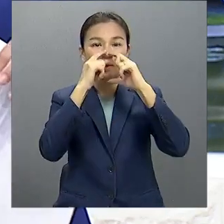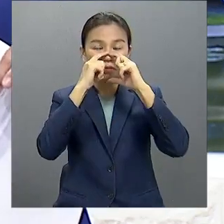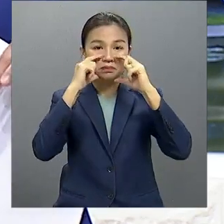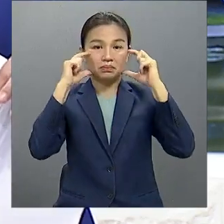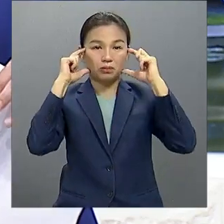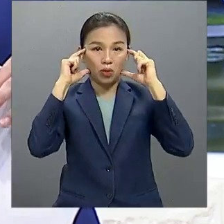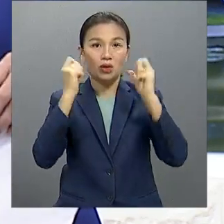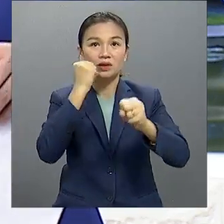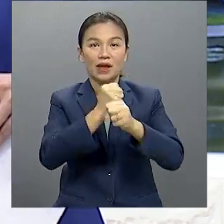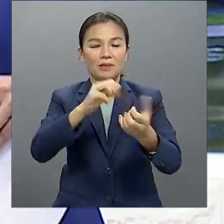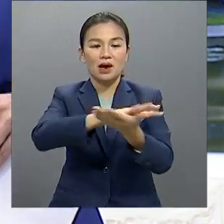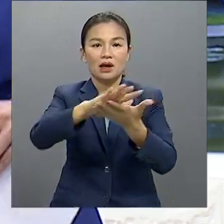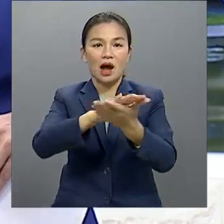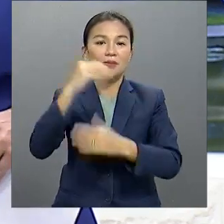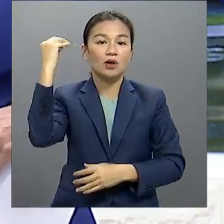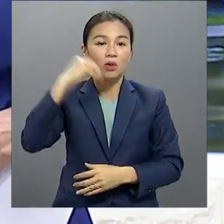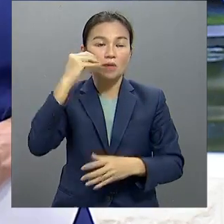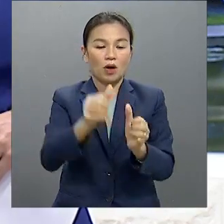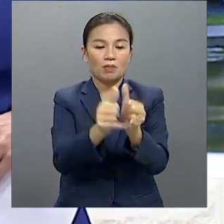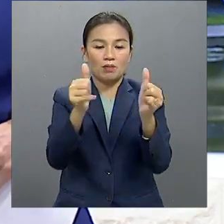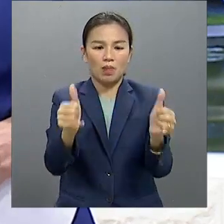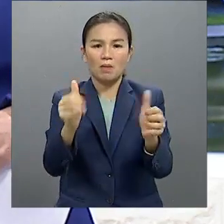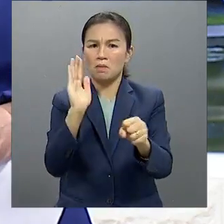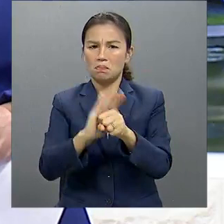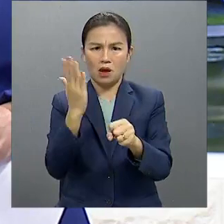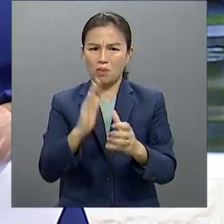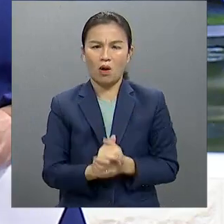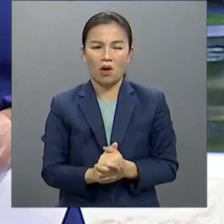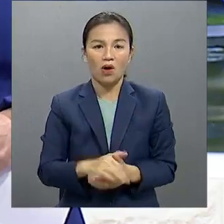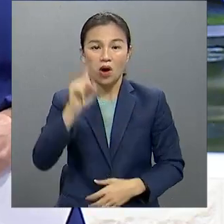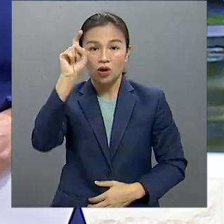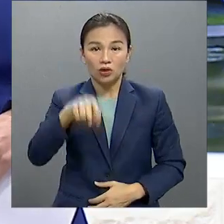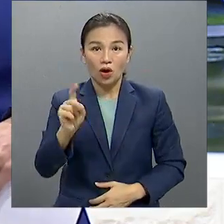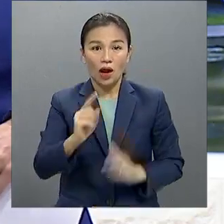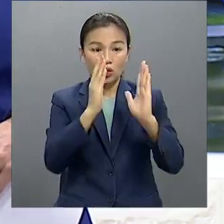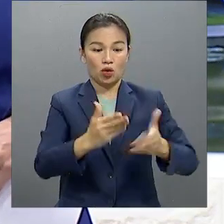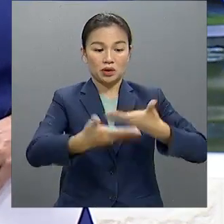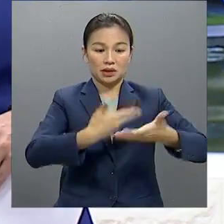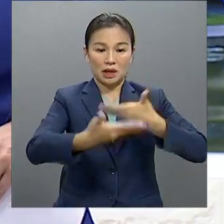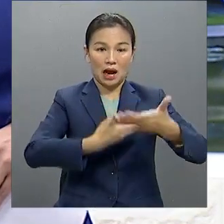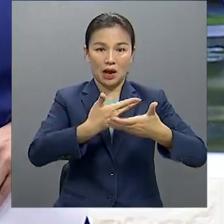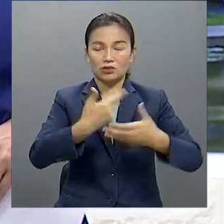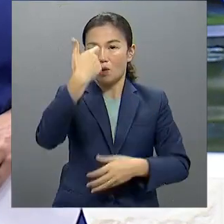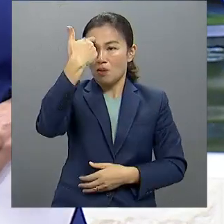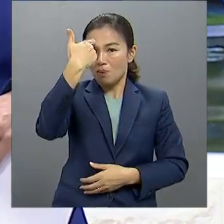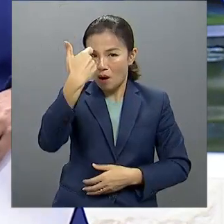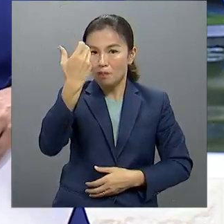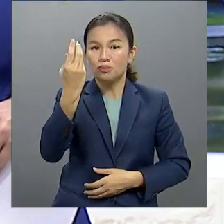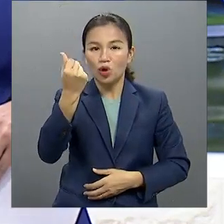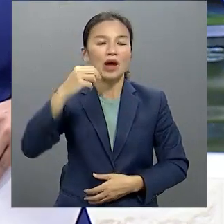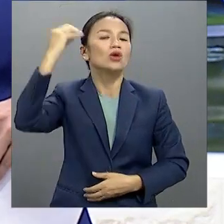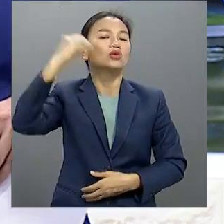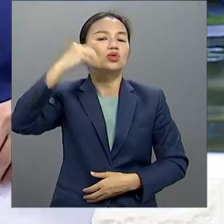างมือบ่อยๆรักษาระยะห่างไม่พอแล้วนะคะสำหรับผู้ค้าผู้ขายนี่ต้องวัดอุณหภูมิทุกวันถ้า